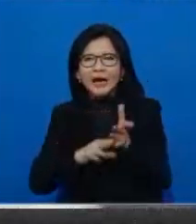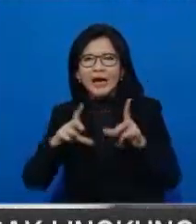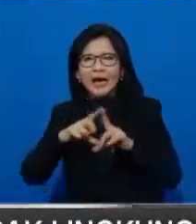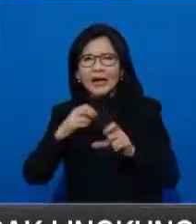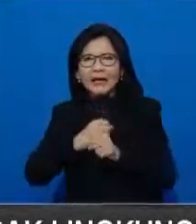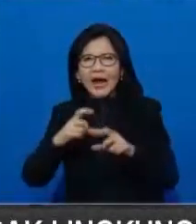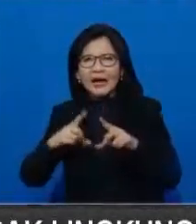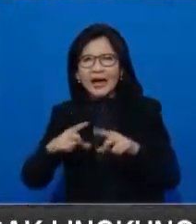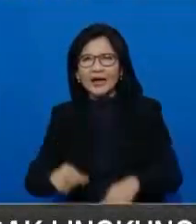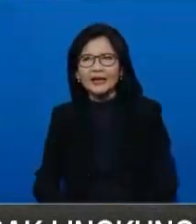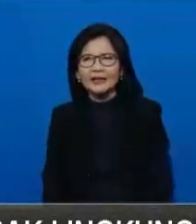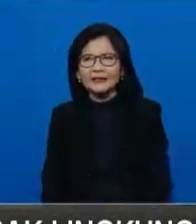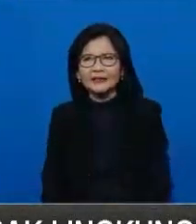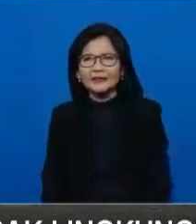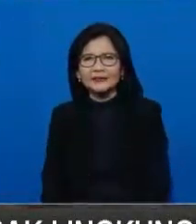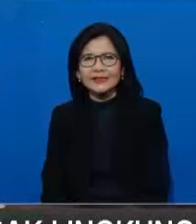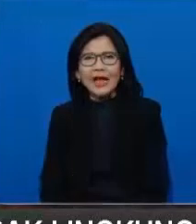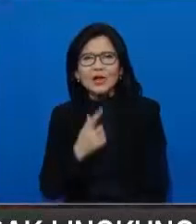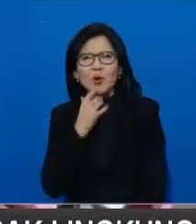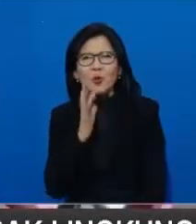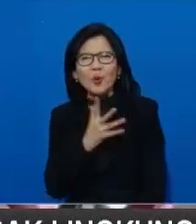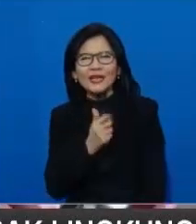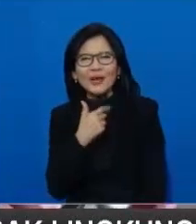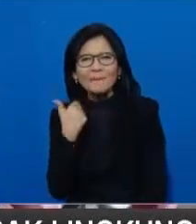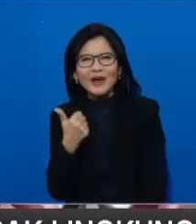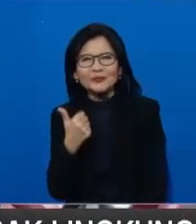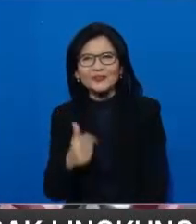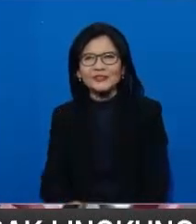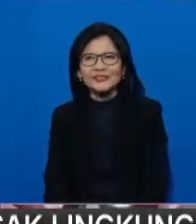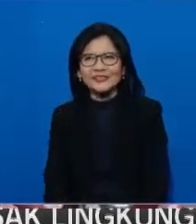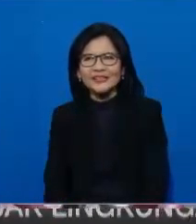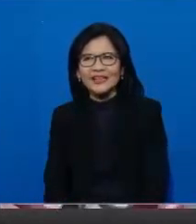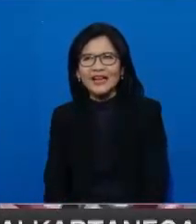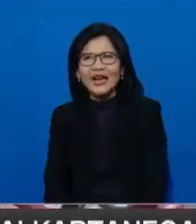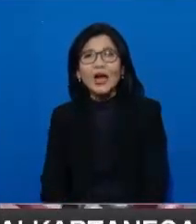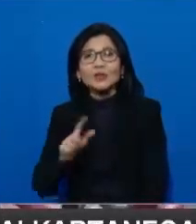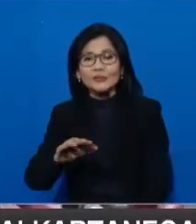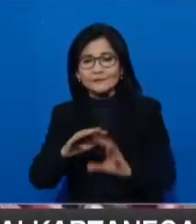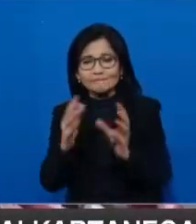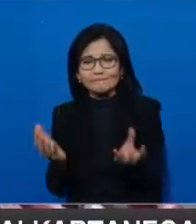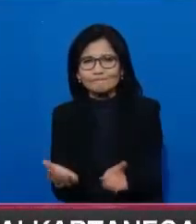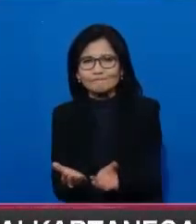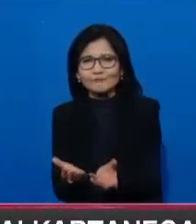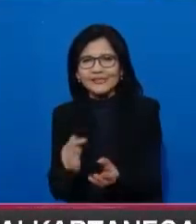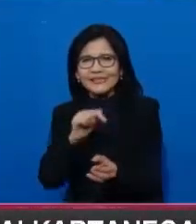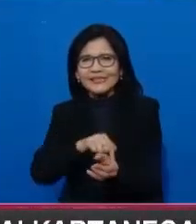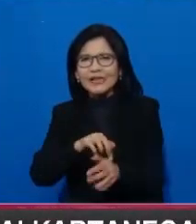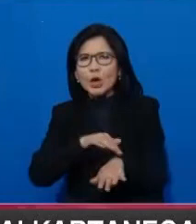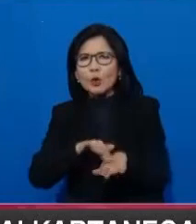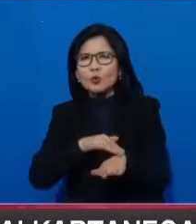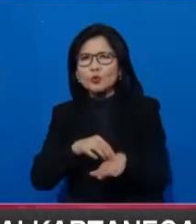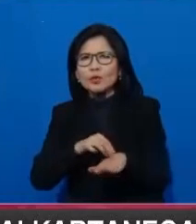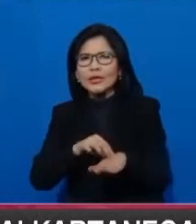keunguan. Wah, jadi cantik ya. Agar tampilannya semakin menarik, nasi goreng buah naga disajikan di kulit buah naganya